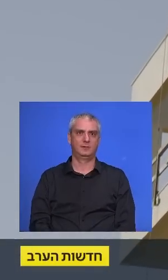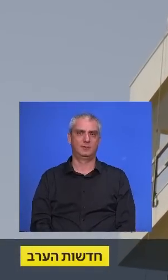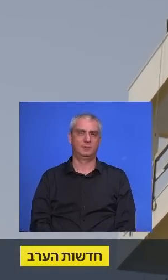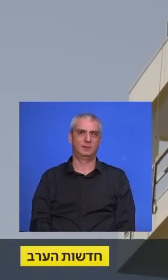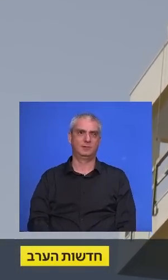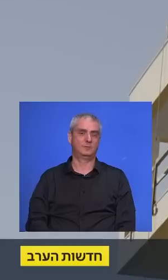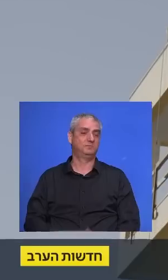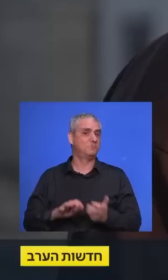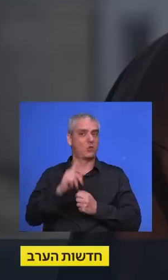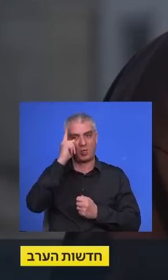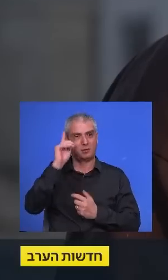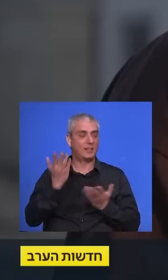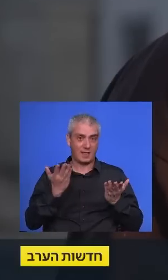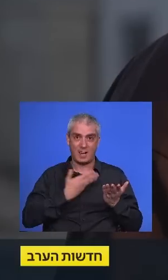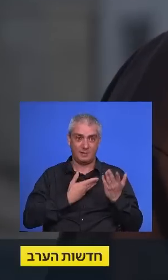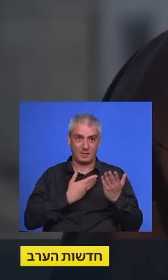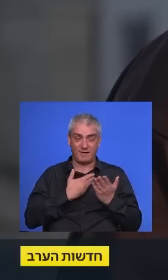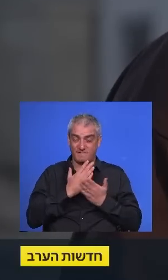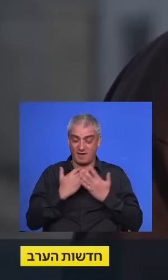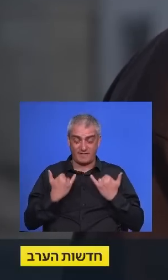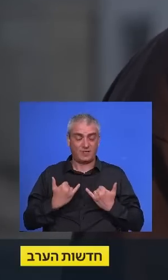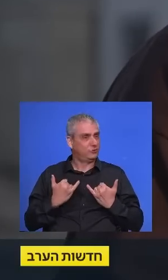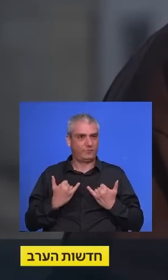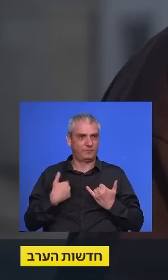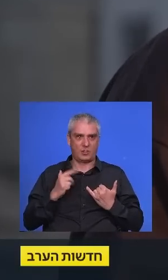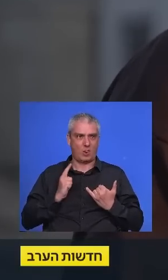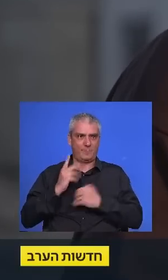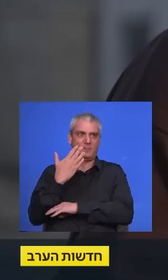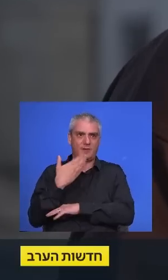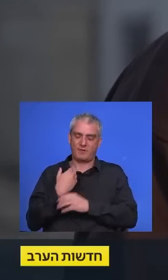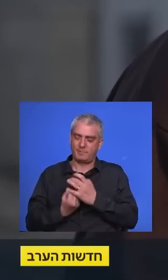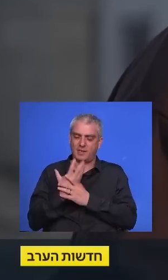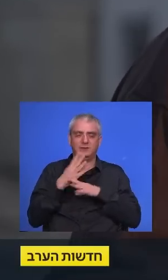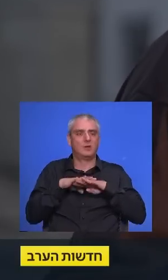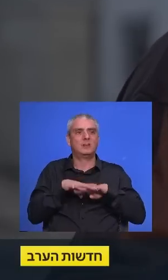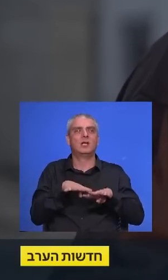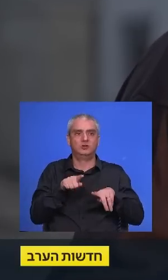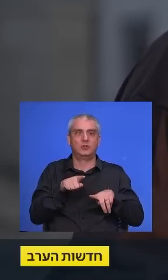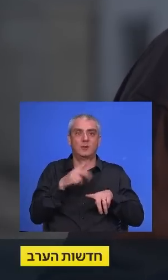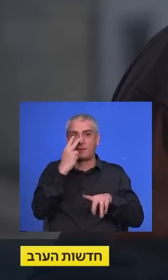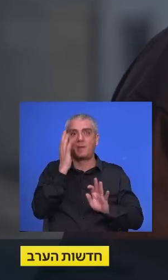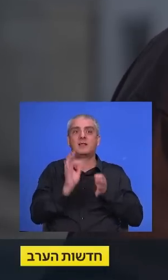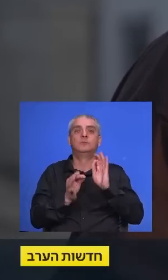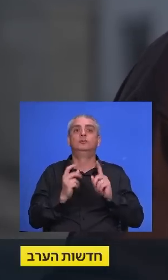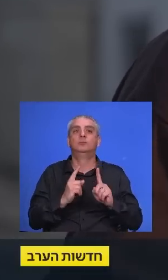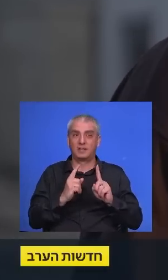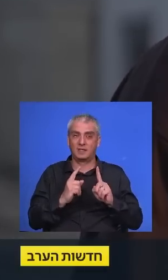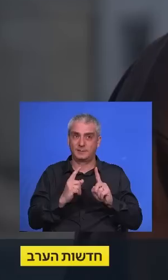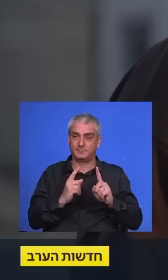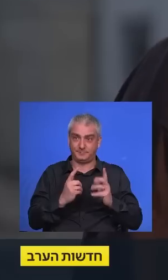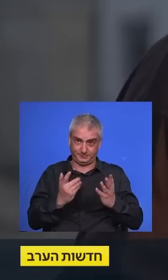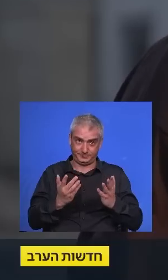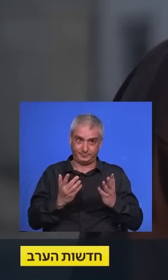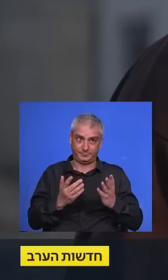לאכול את הדבר הזה, אבל אני חושב שכבר עכשיו אנחנו לא מחכים למדינה, ולפחות מייצרים את התשתיות, את התשתיות